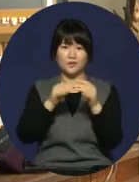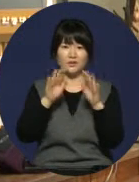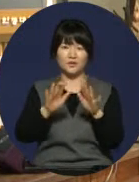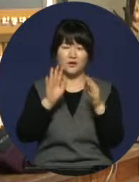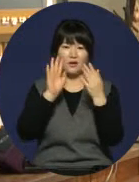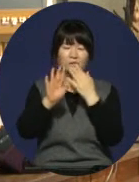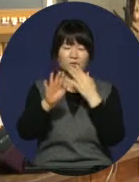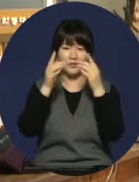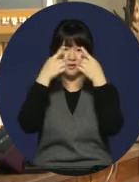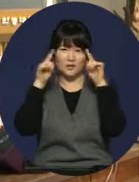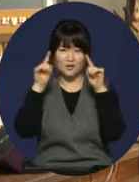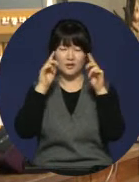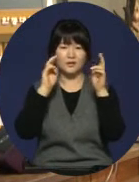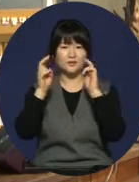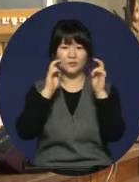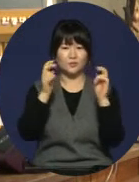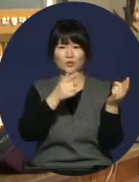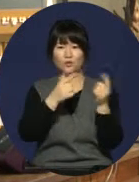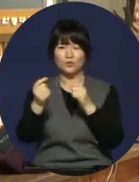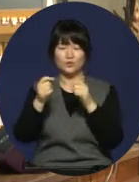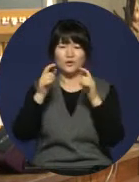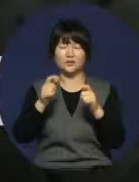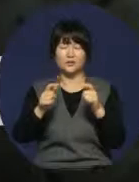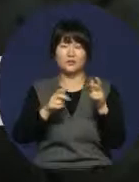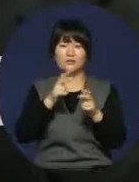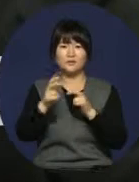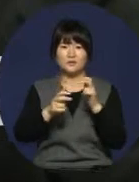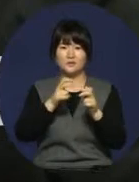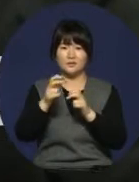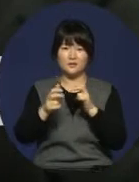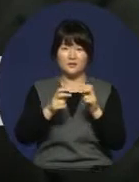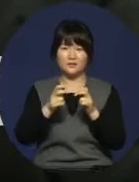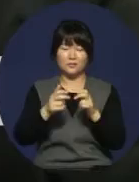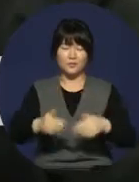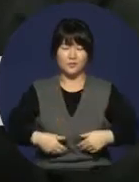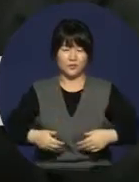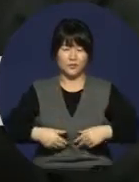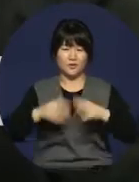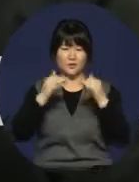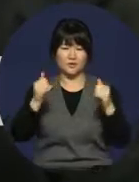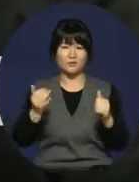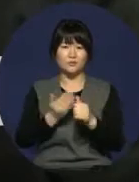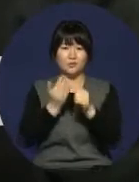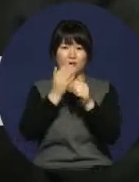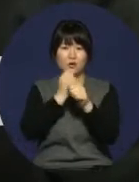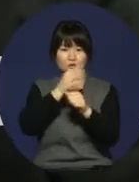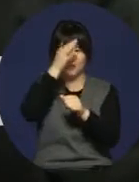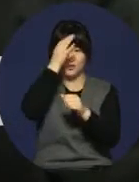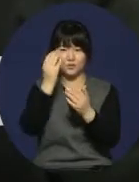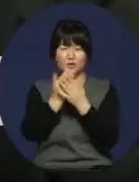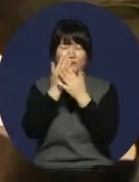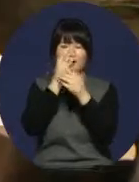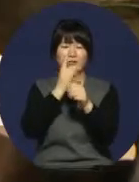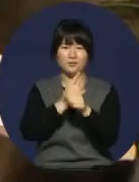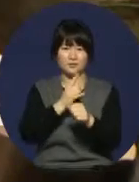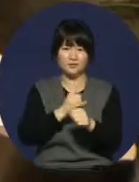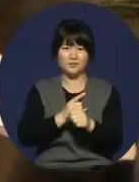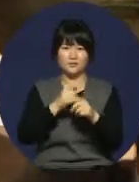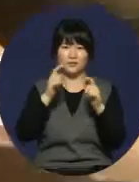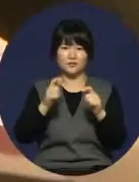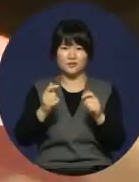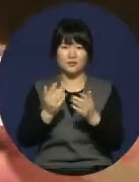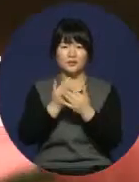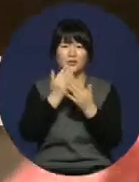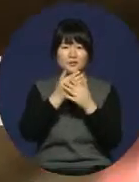링크사업단은 앞으로 대학과 기업이 공동으로 지역산업 수요에 부응하는 인재를 양성하고 기술을 개발해 지역 전략 산업